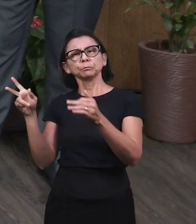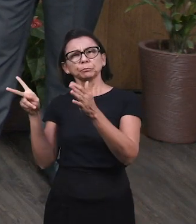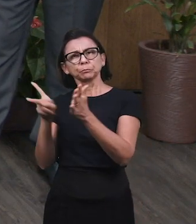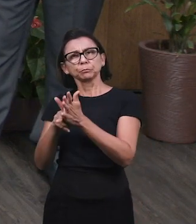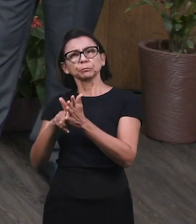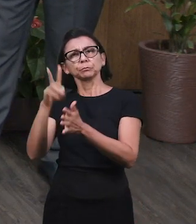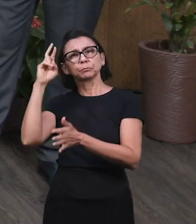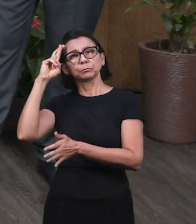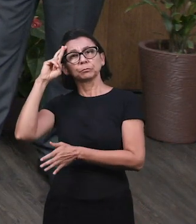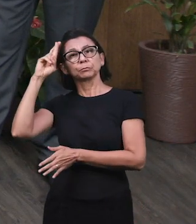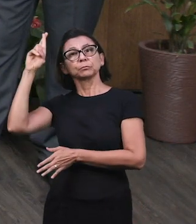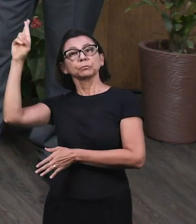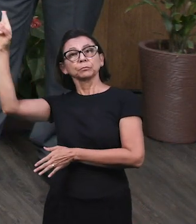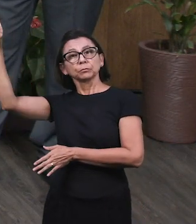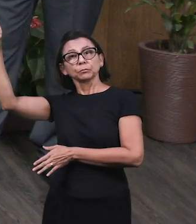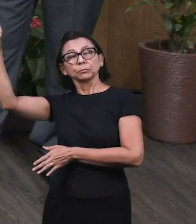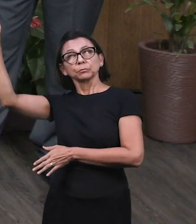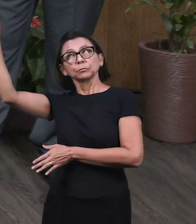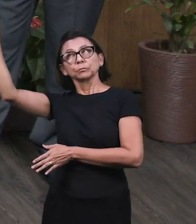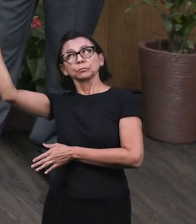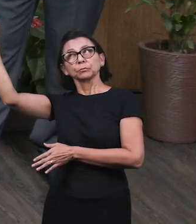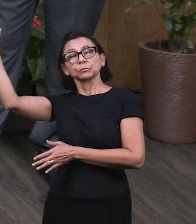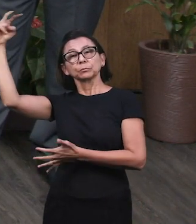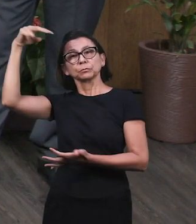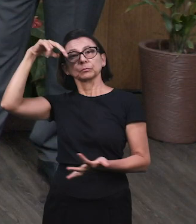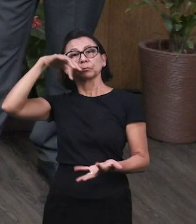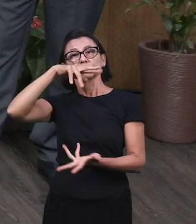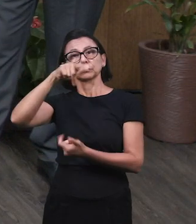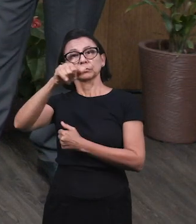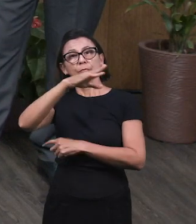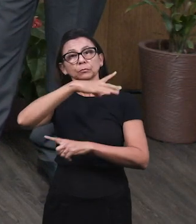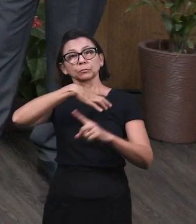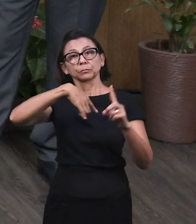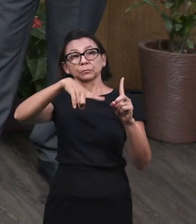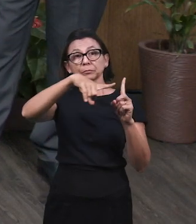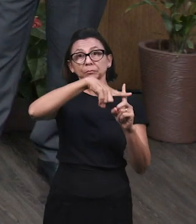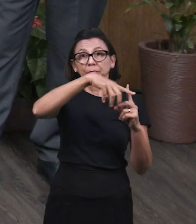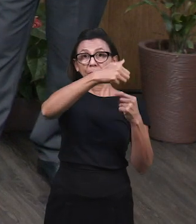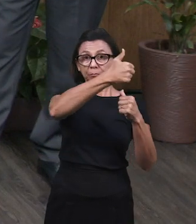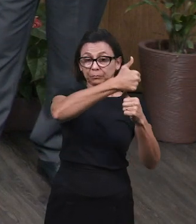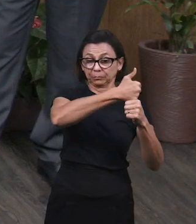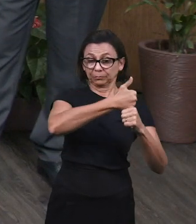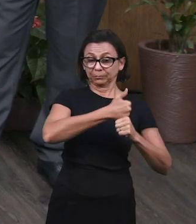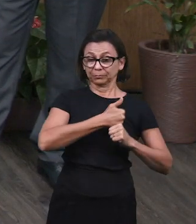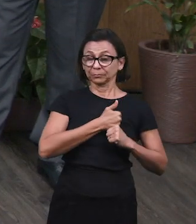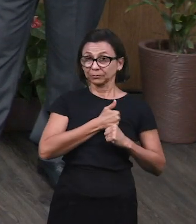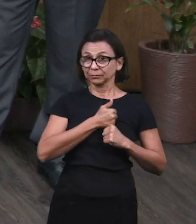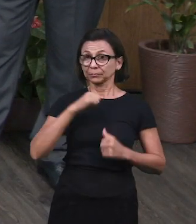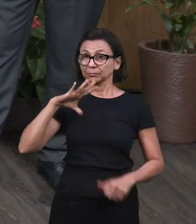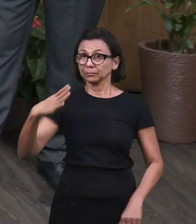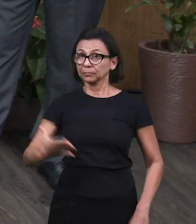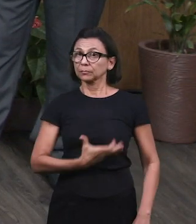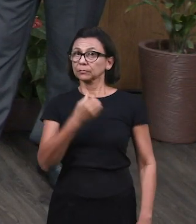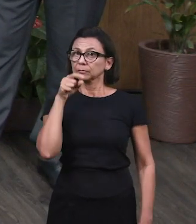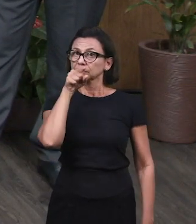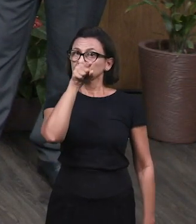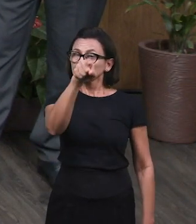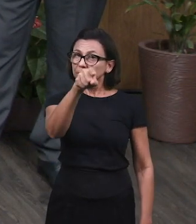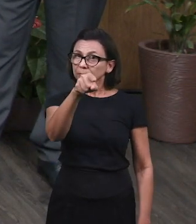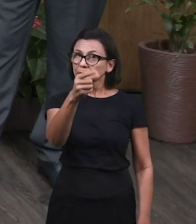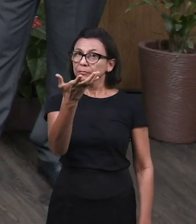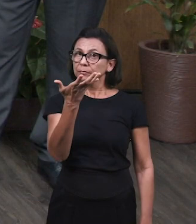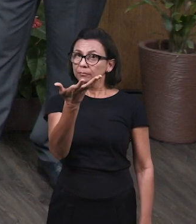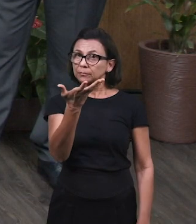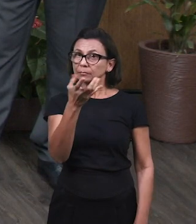veut t'amener vers là-bas aussi avec lui. Maranatha, le Seigneur